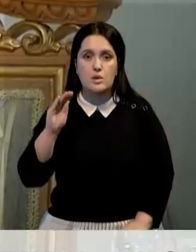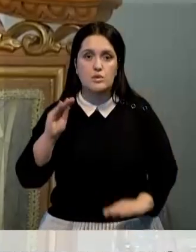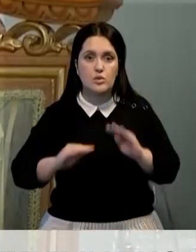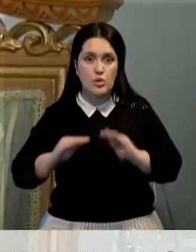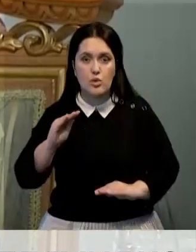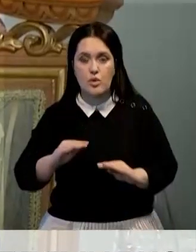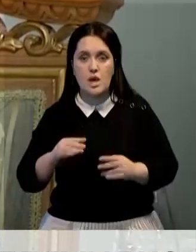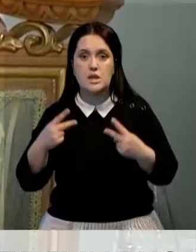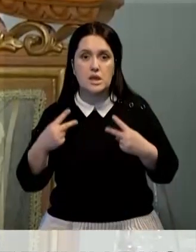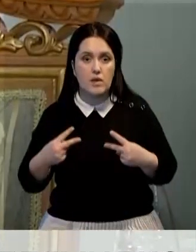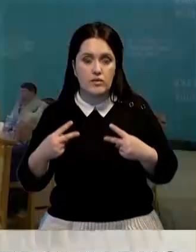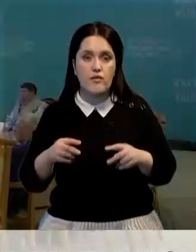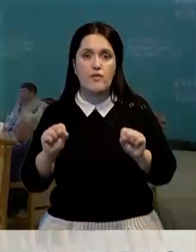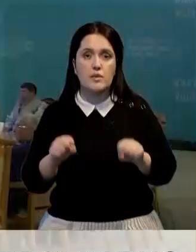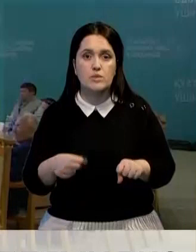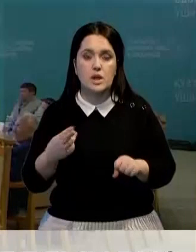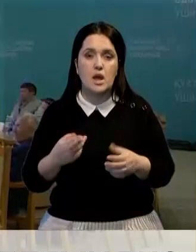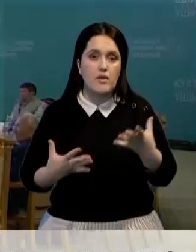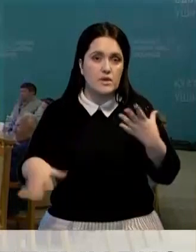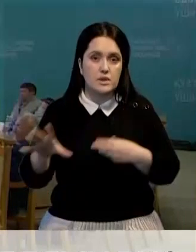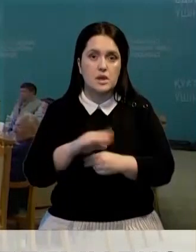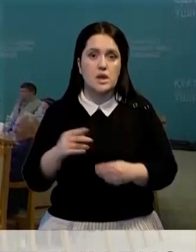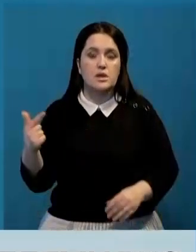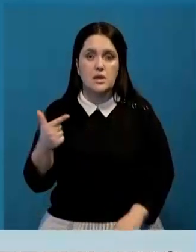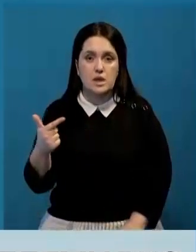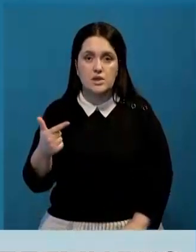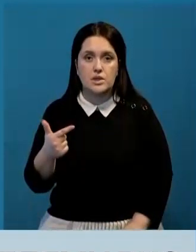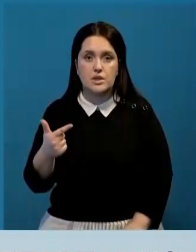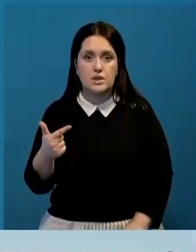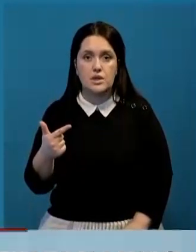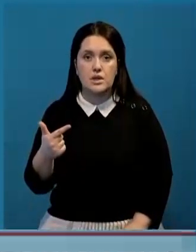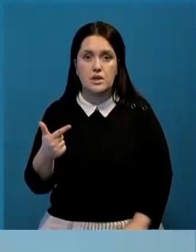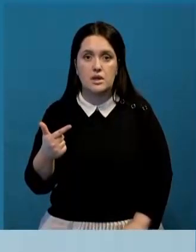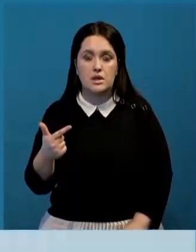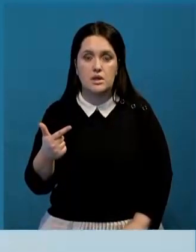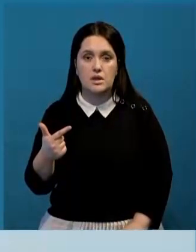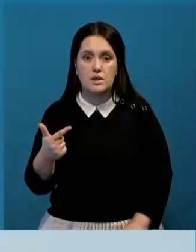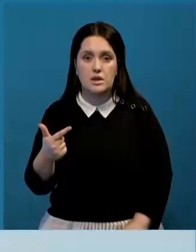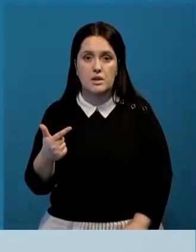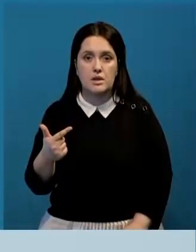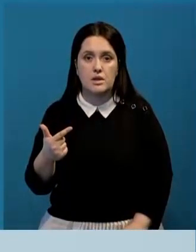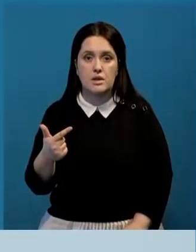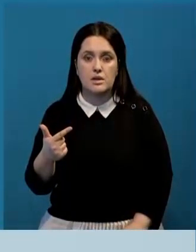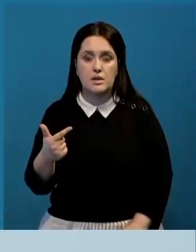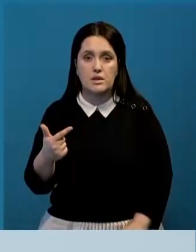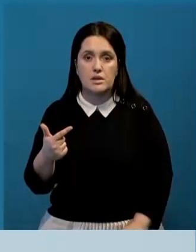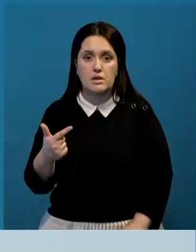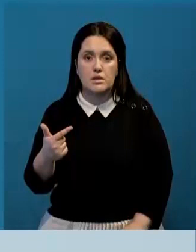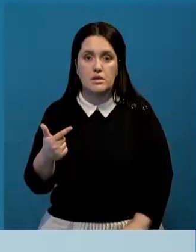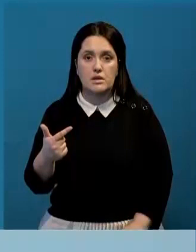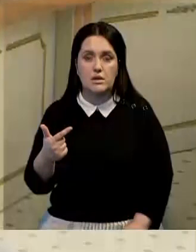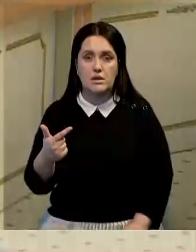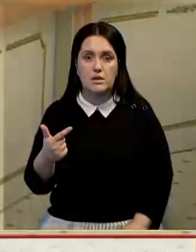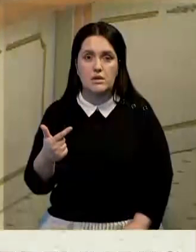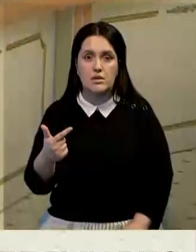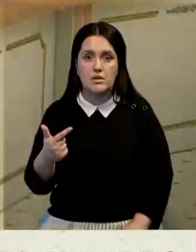с равными возможностями для всех граждан. Предпринимаются серьезные шаги, чтобы нашим